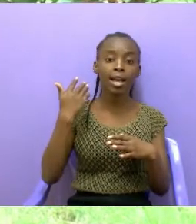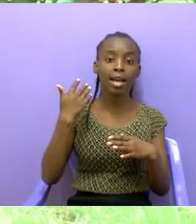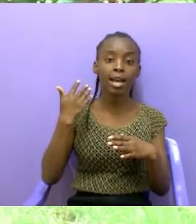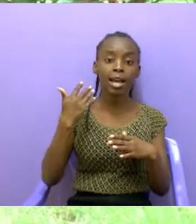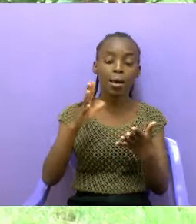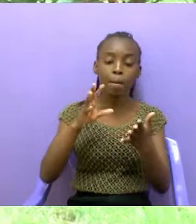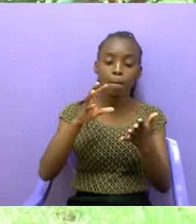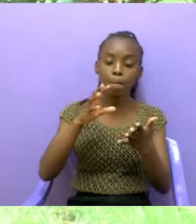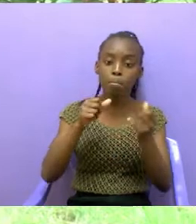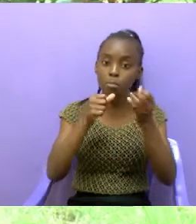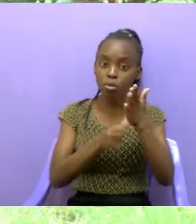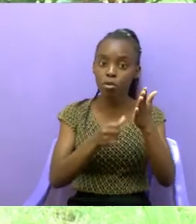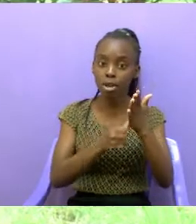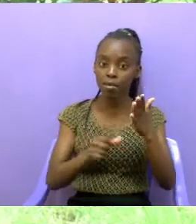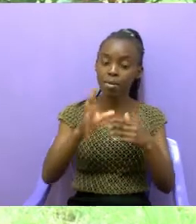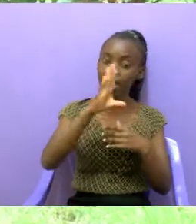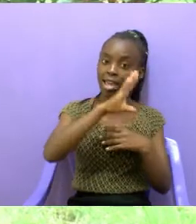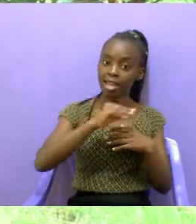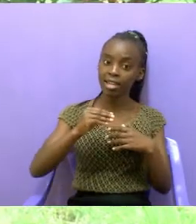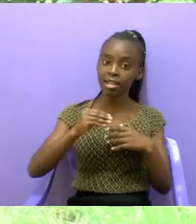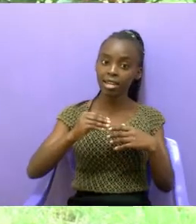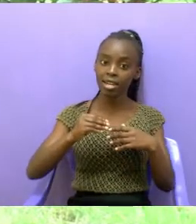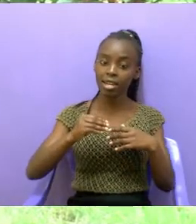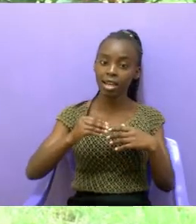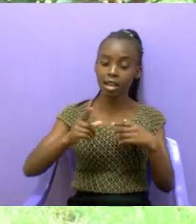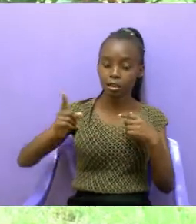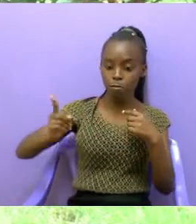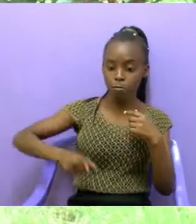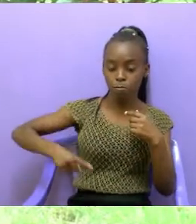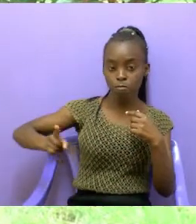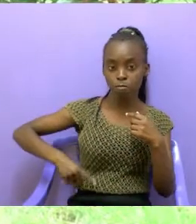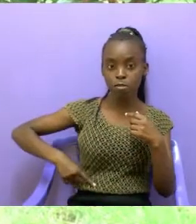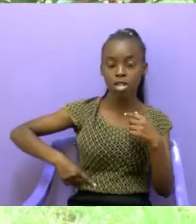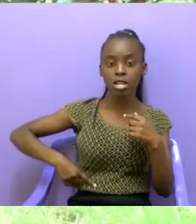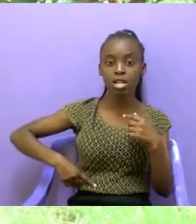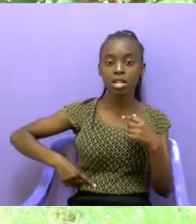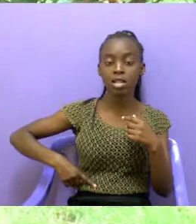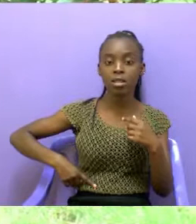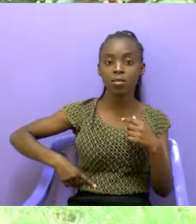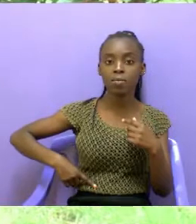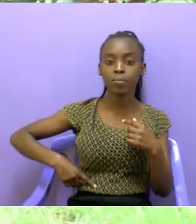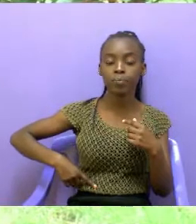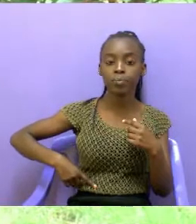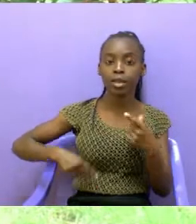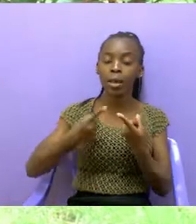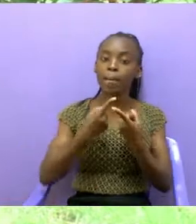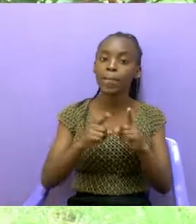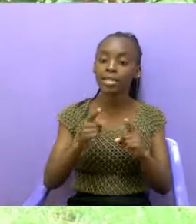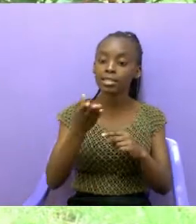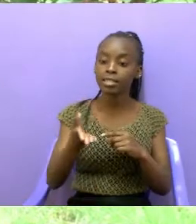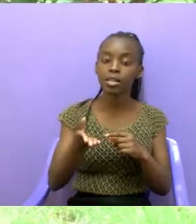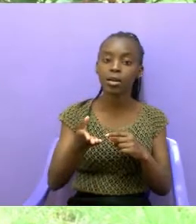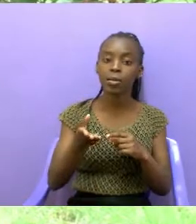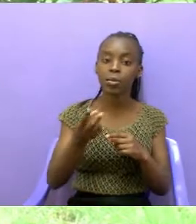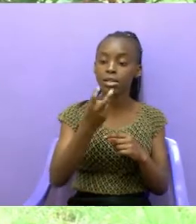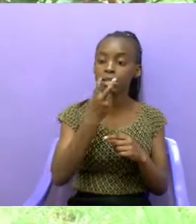ufanisi, mambo hayo mawili mtu asipochunga yanaweza kumuondoa katika nafasi. Lakini hapa tunaona ilikuwa ni njaa.